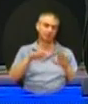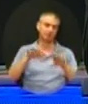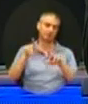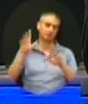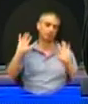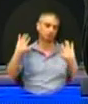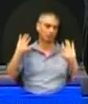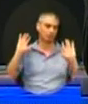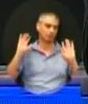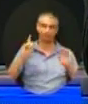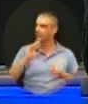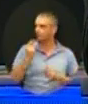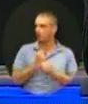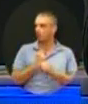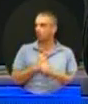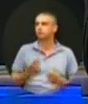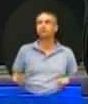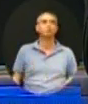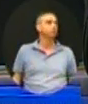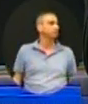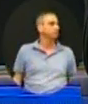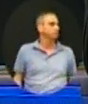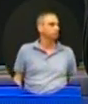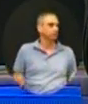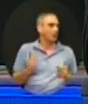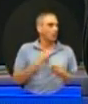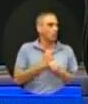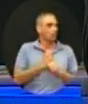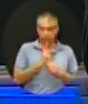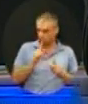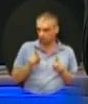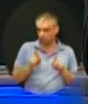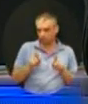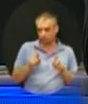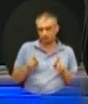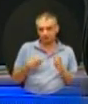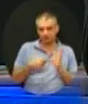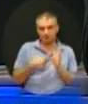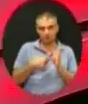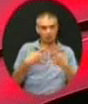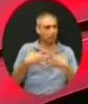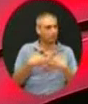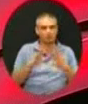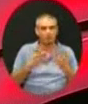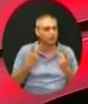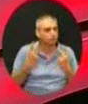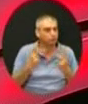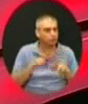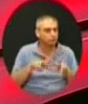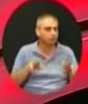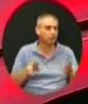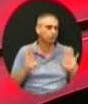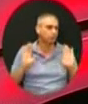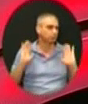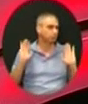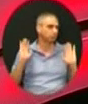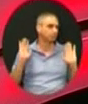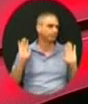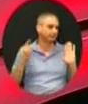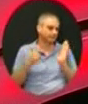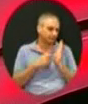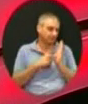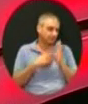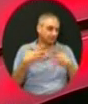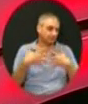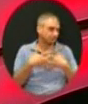והממשלה ואם הם לא עושים את זה מסיבות קליצי מאותן סיבות הרי הכנסת ושים אבל מה משבות של סטטוס קוו הסיבות